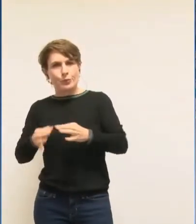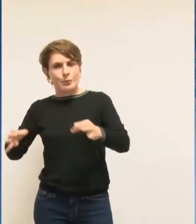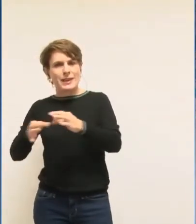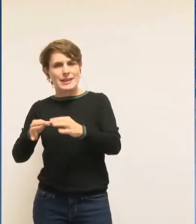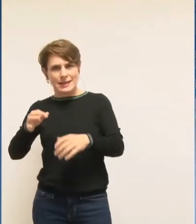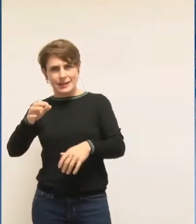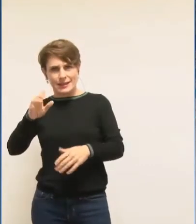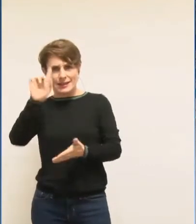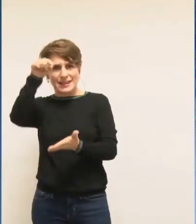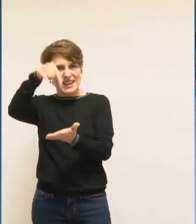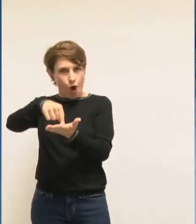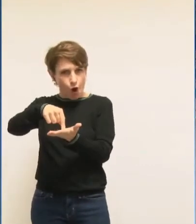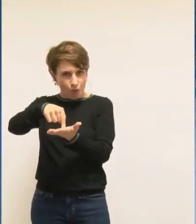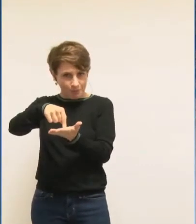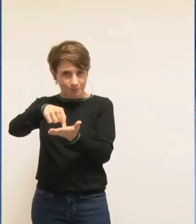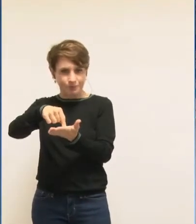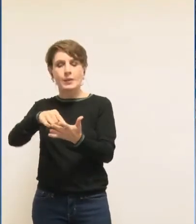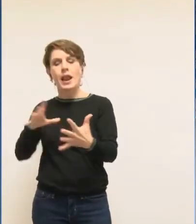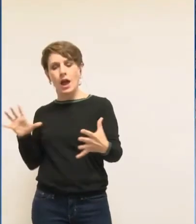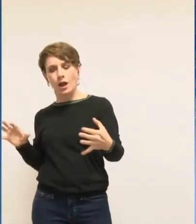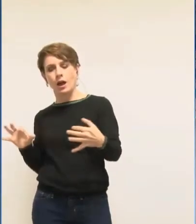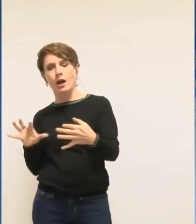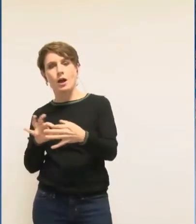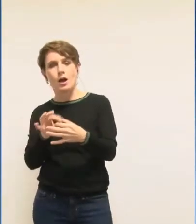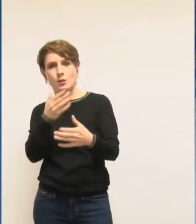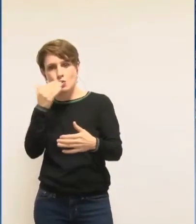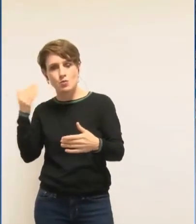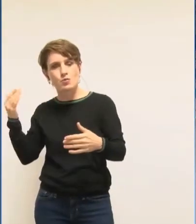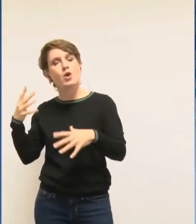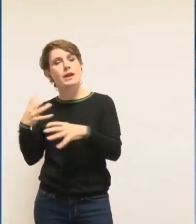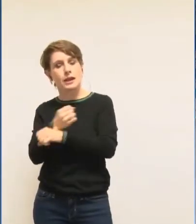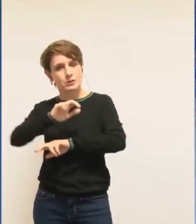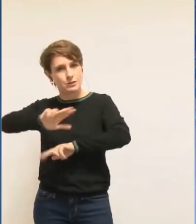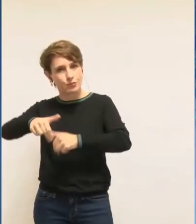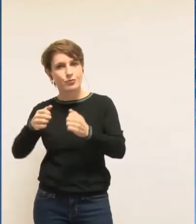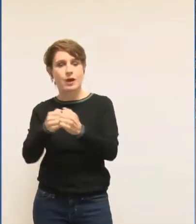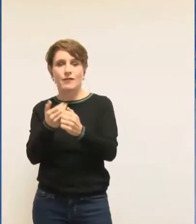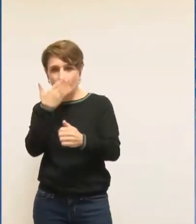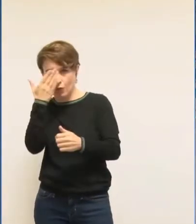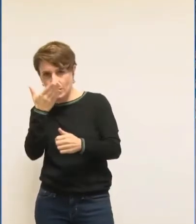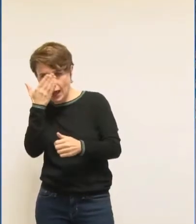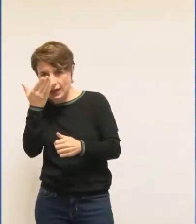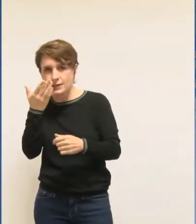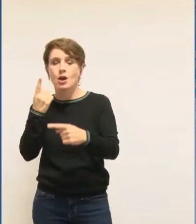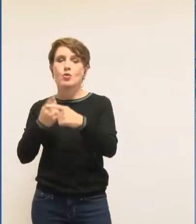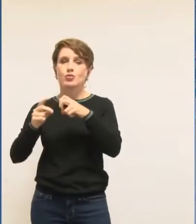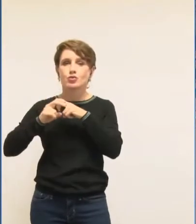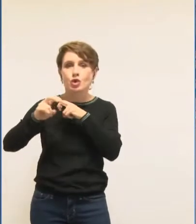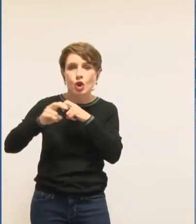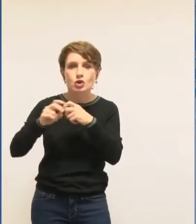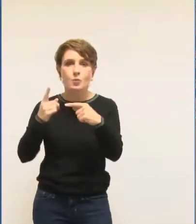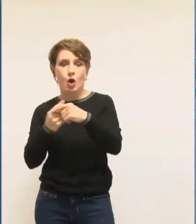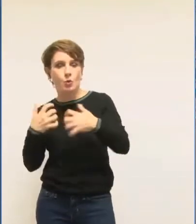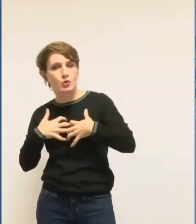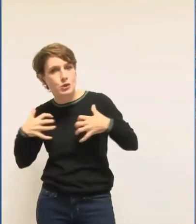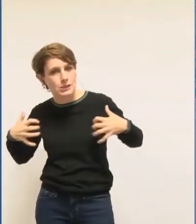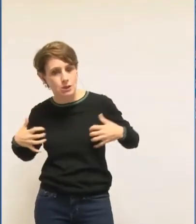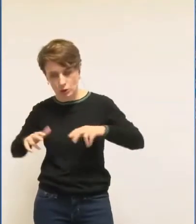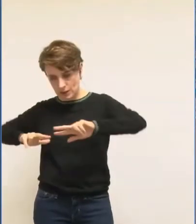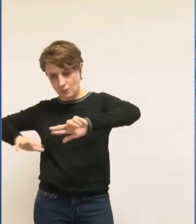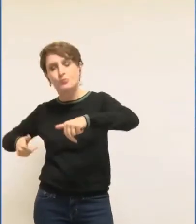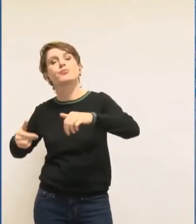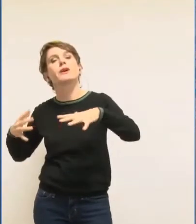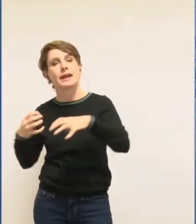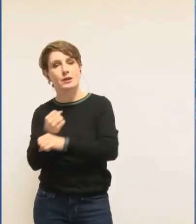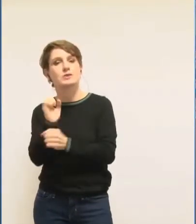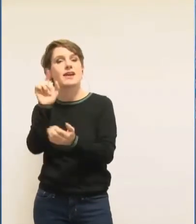octobre 2017, plusieurs accords dans le domaine du gaz, de l'agriculture, des transports ou encore des sciences ont été signés par les deux pays.